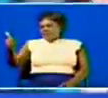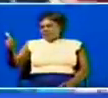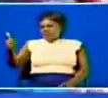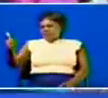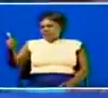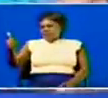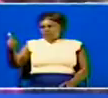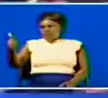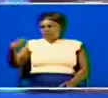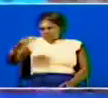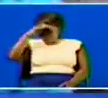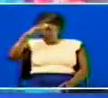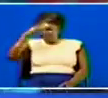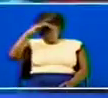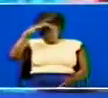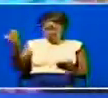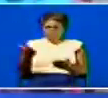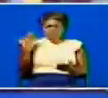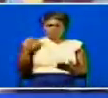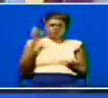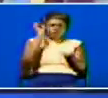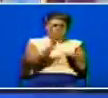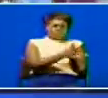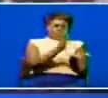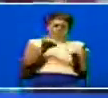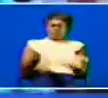Wimbe agaletwa sisi mulevi, mwenye tulifukusa hapa.